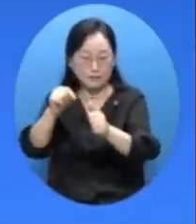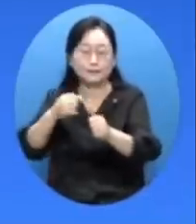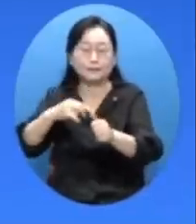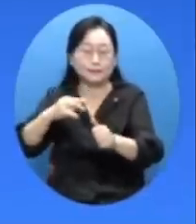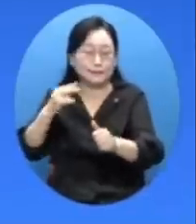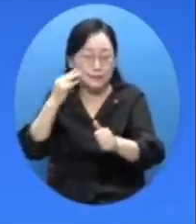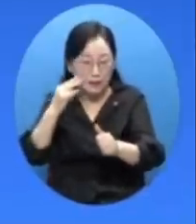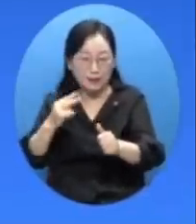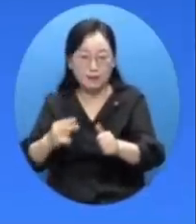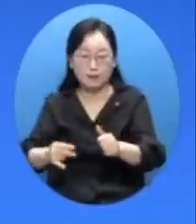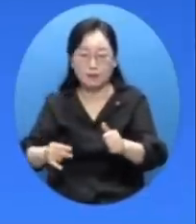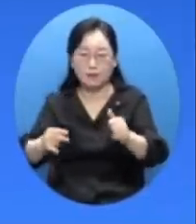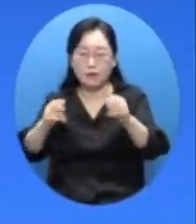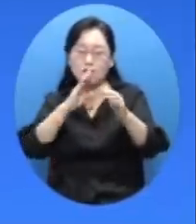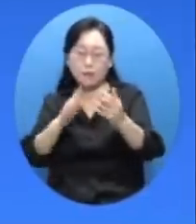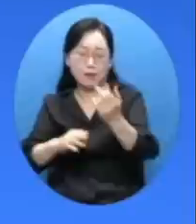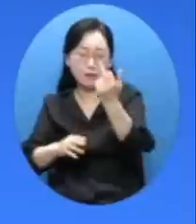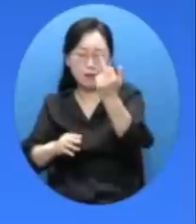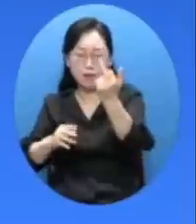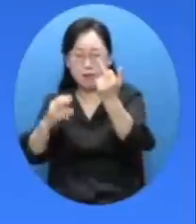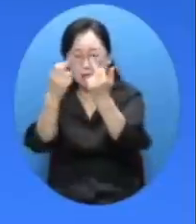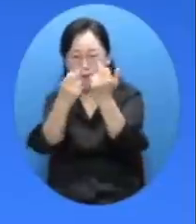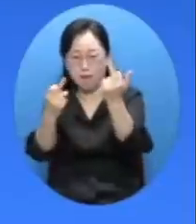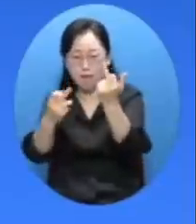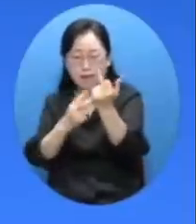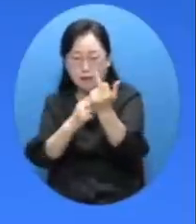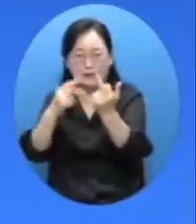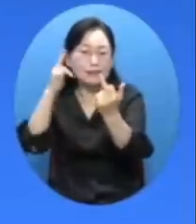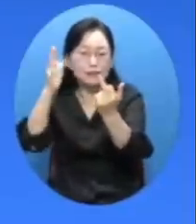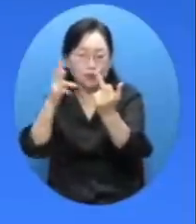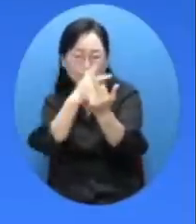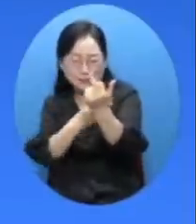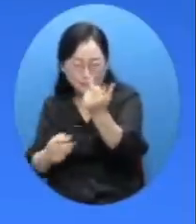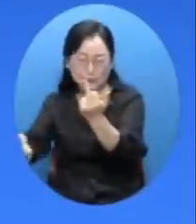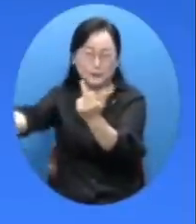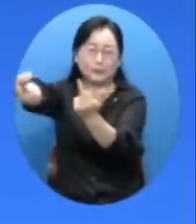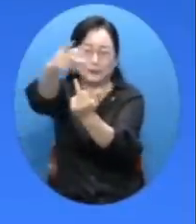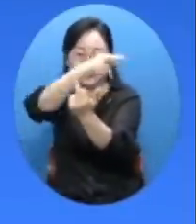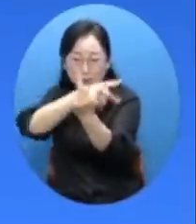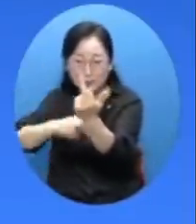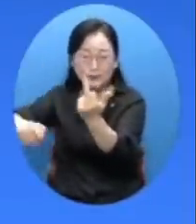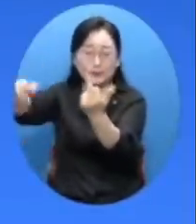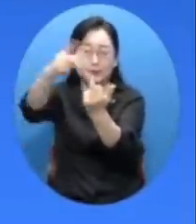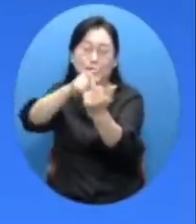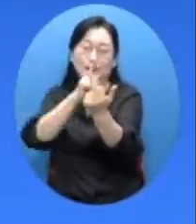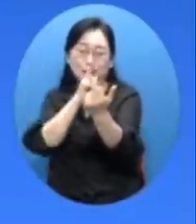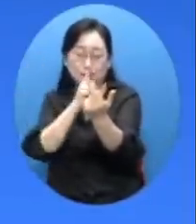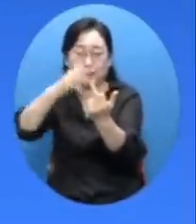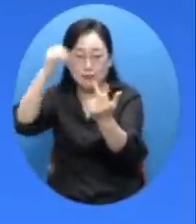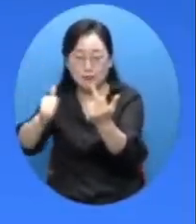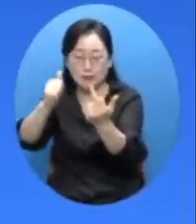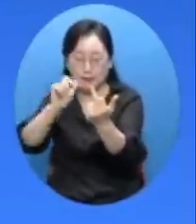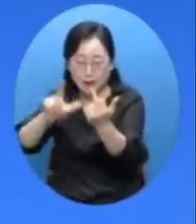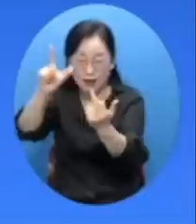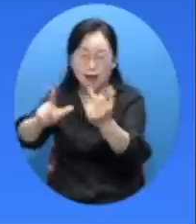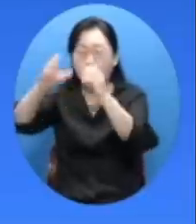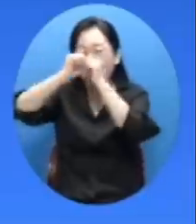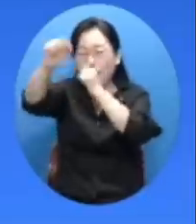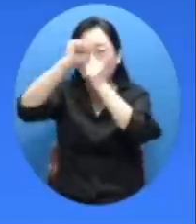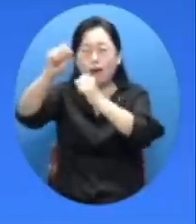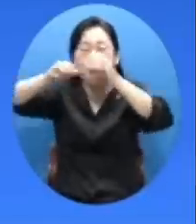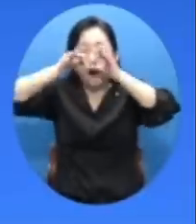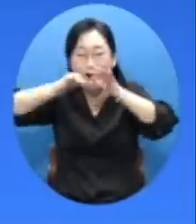무너뜨렸으면 없는 그 난공불락의 성을 일주일간을 돌면서 그들이 침묵하고 돌고 마지막 날에 일곱 바퀴를 돌고 나팔을 불고 외친